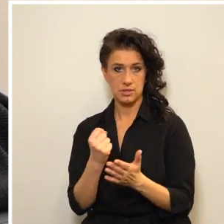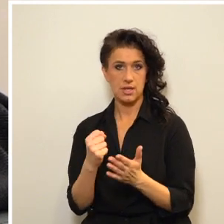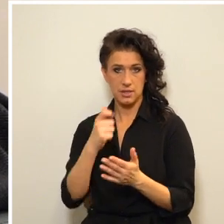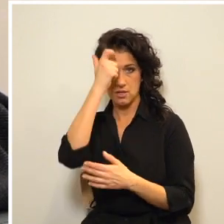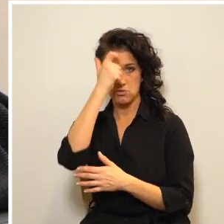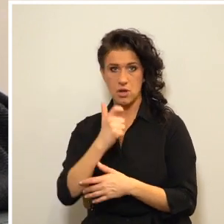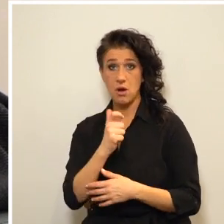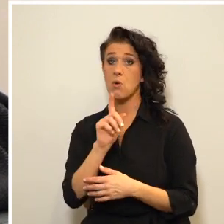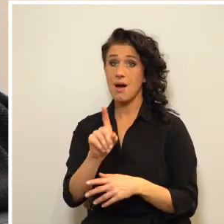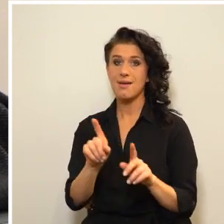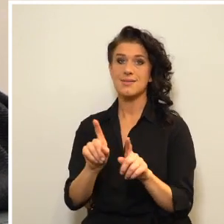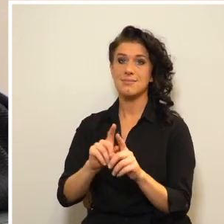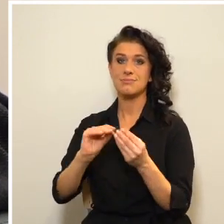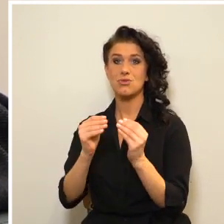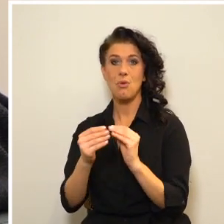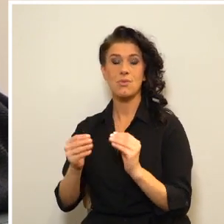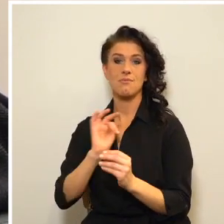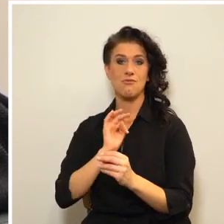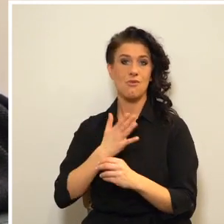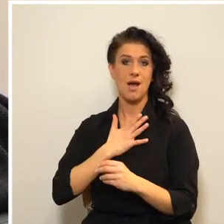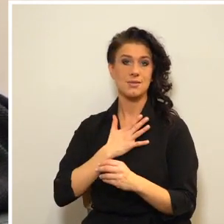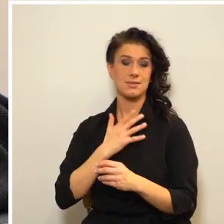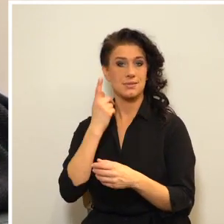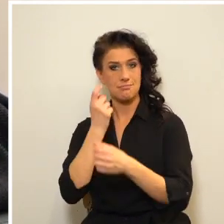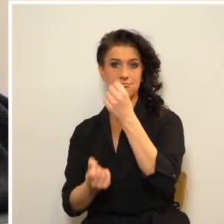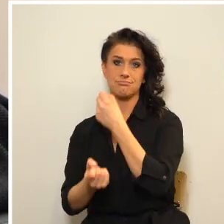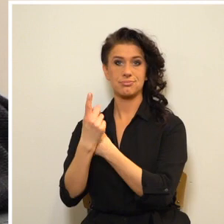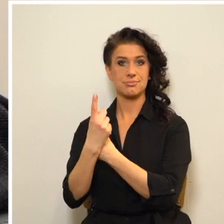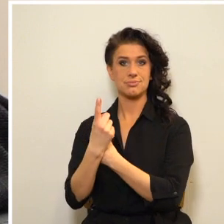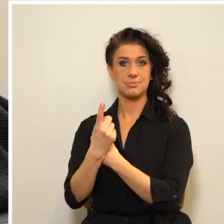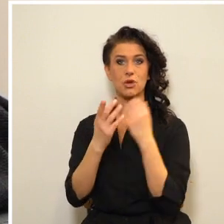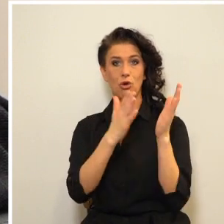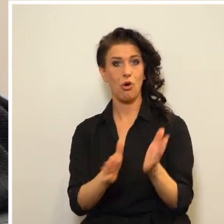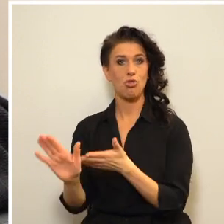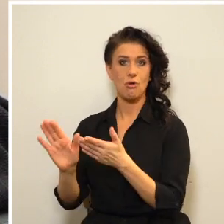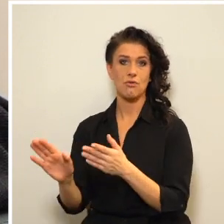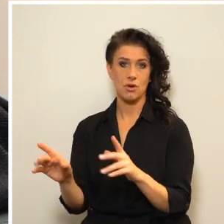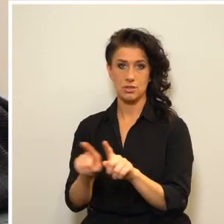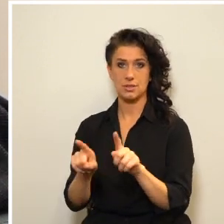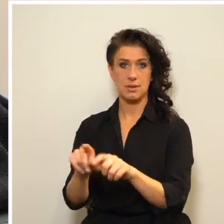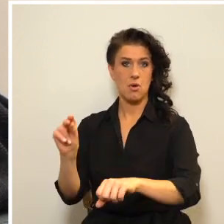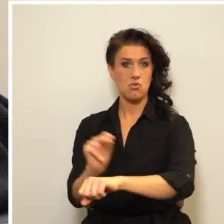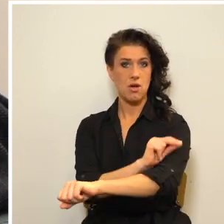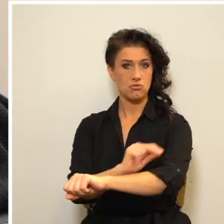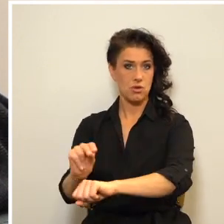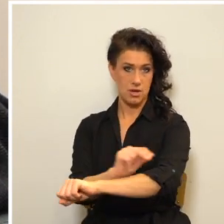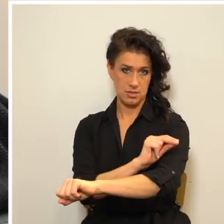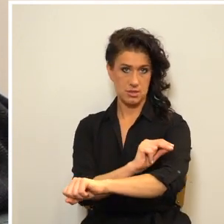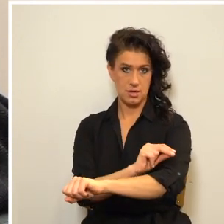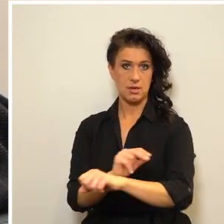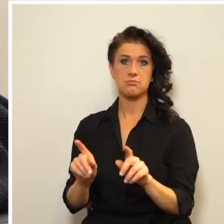chciała ale jeszcze także problem z własnej inicjatywy gotowości przystąpienia do takiego leczenia